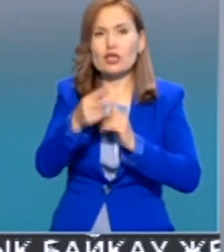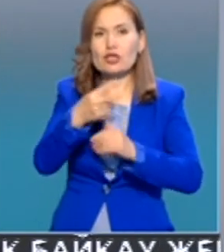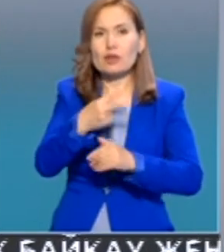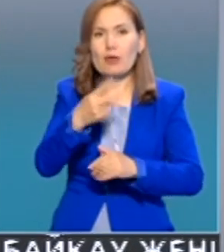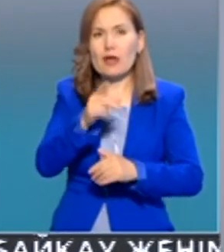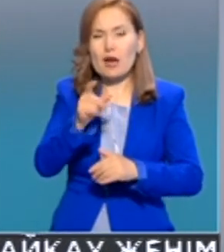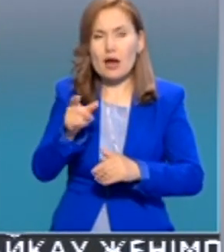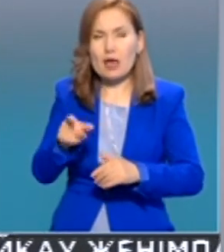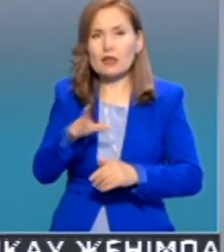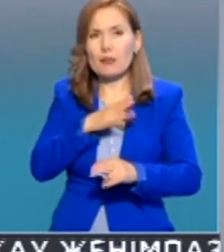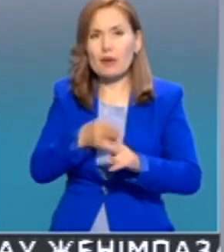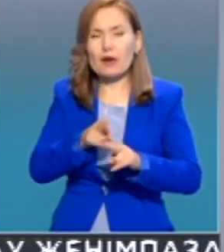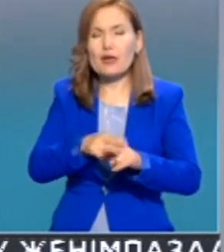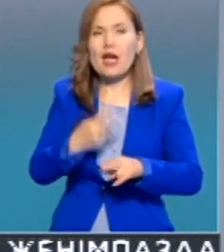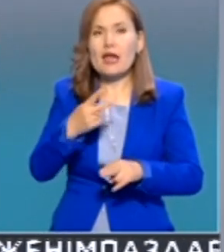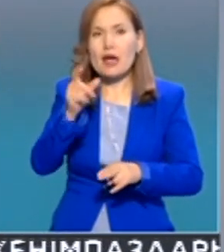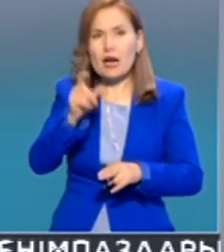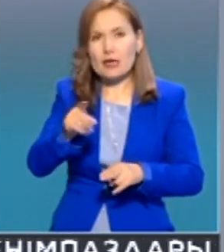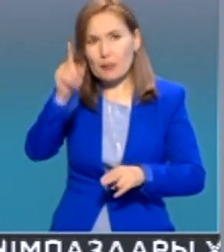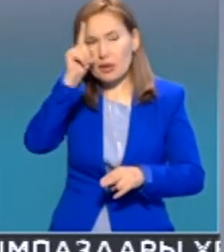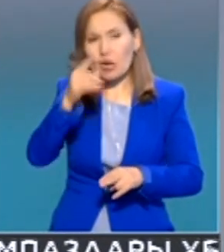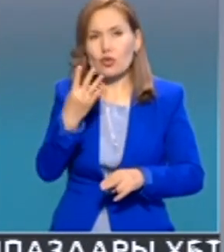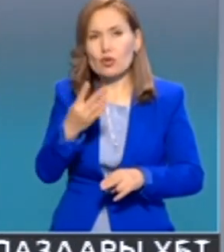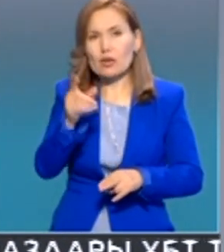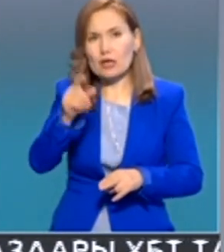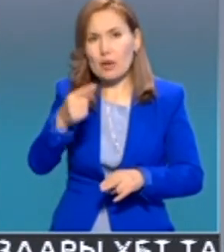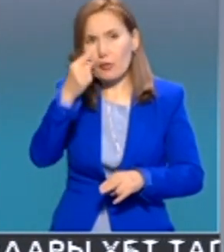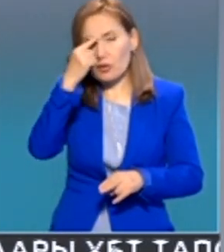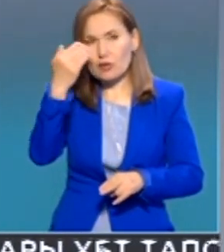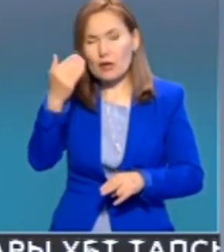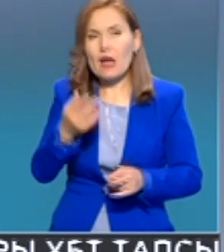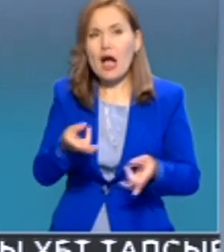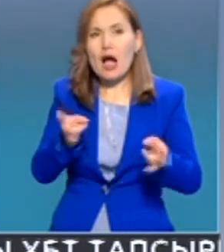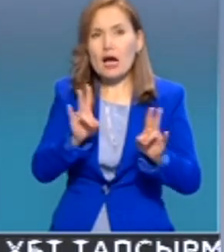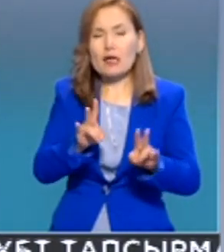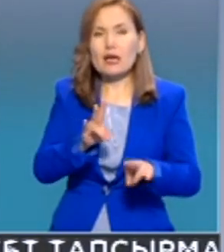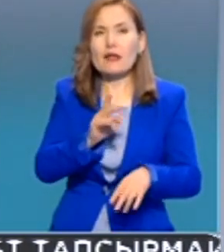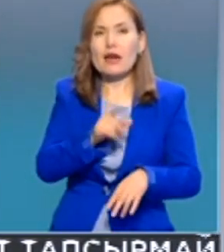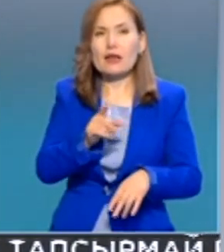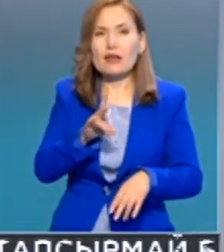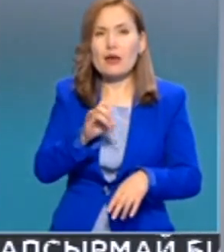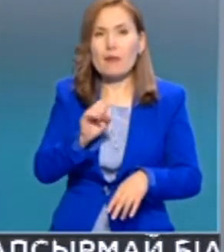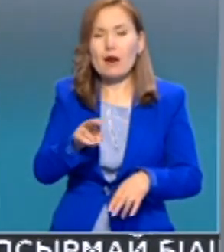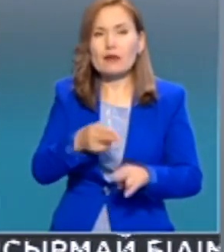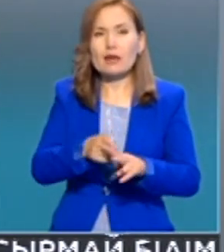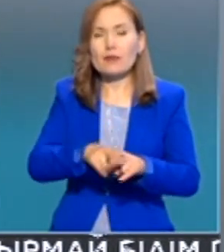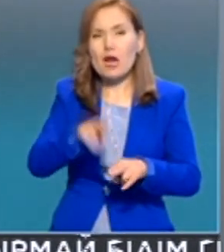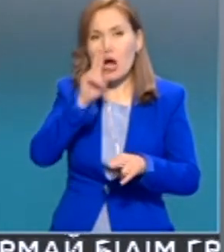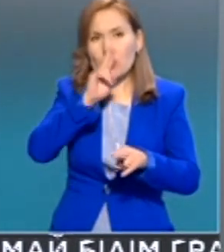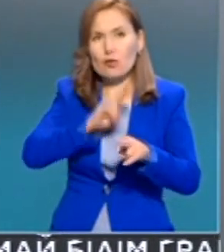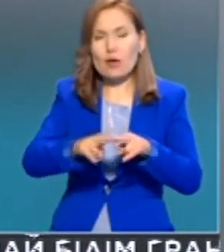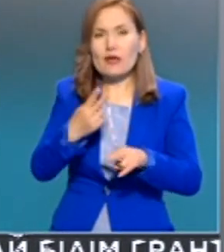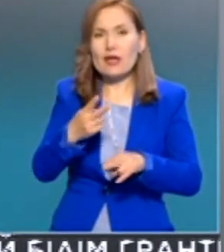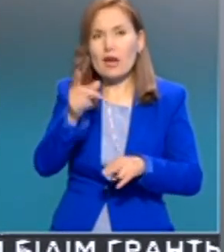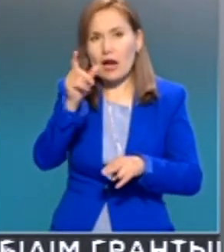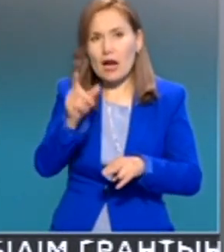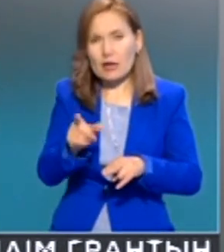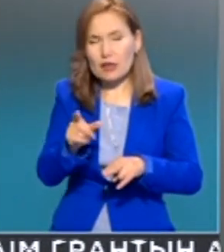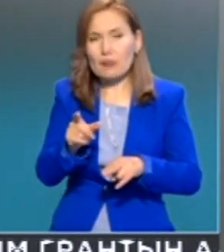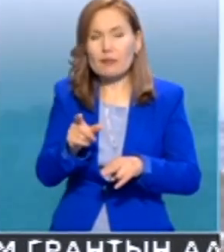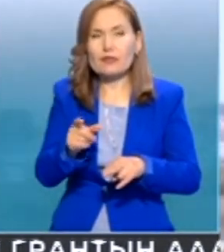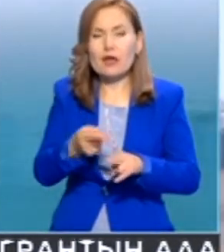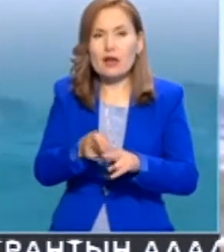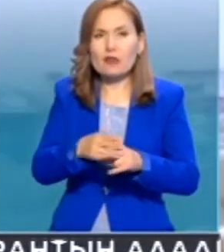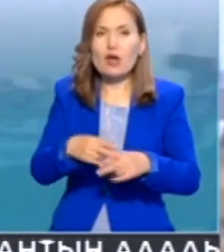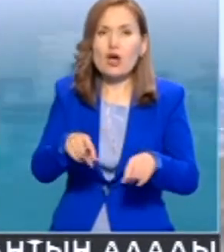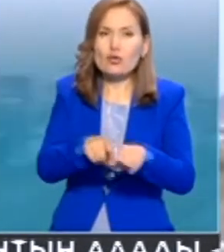Олардың екеуі Германиядан, төртеуі Үндістаннан, қалғаны непалдықтар. Рейтер агенттігінің хабарлауынша жоғалған 2 адамның тірі табылуы екіталай.